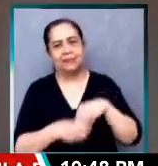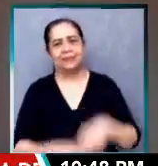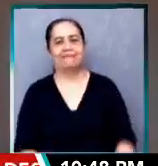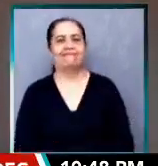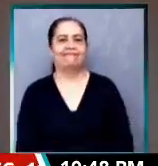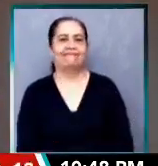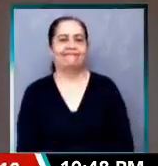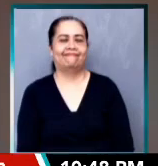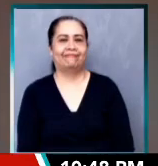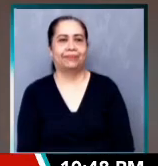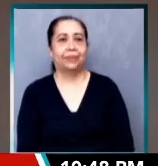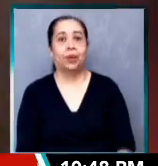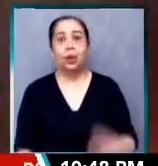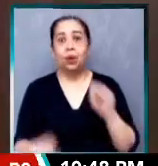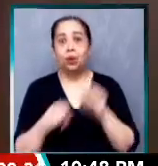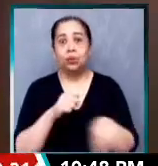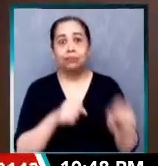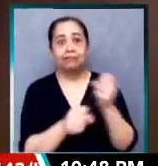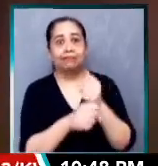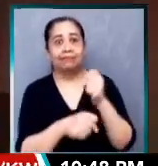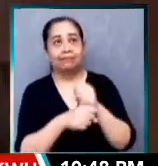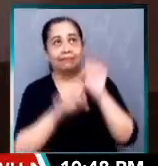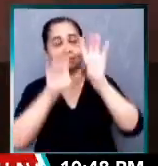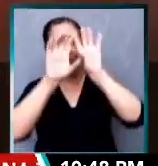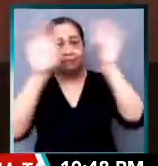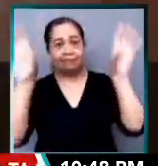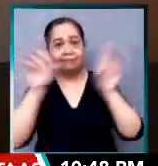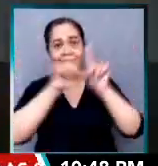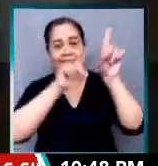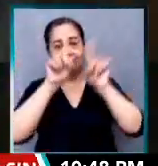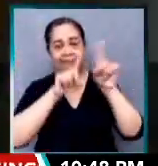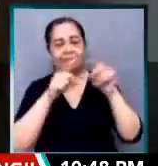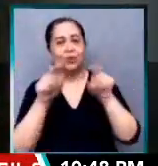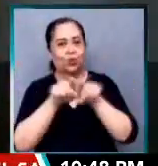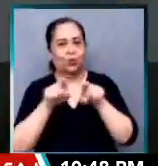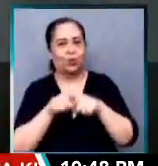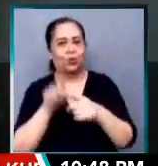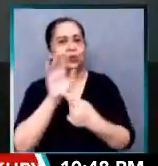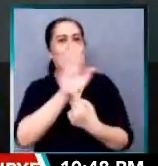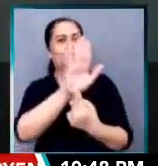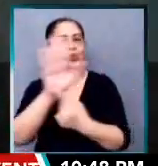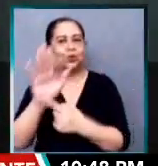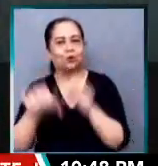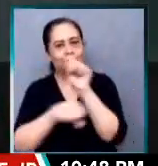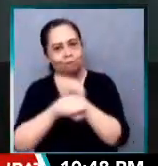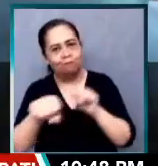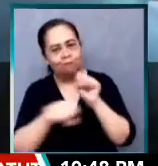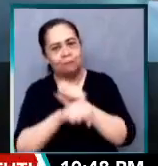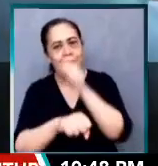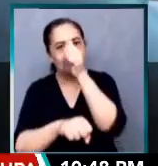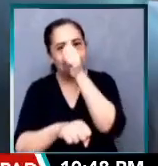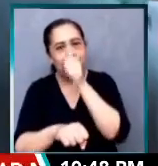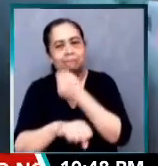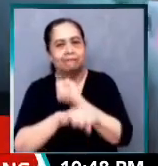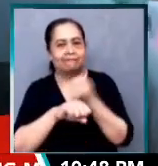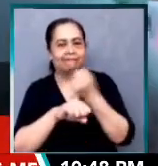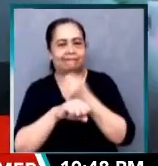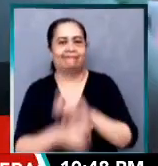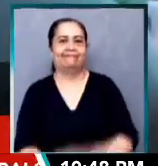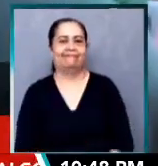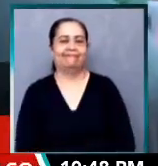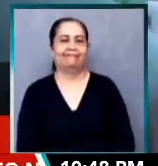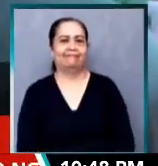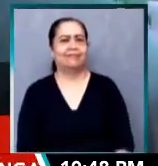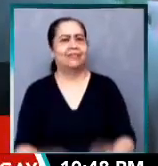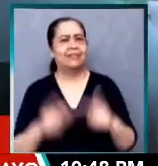Kaya ang mga likha nilang parol, sumisimbolo rin ng kanilang pagpupursige at pagsisikap. Napakasayang tingnan